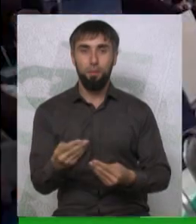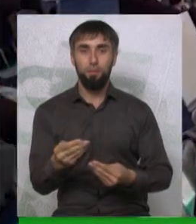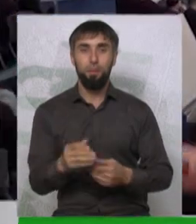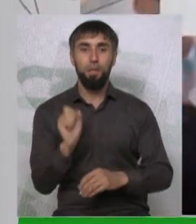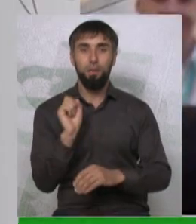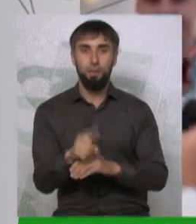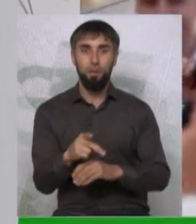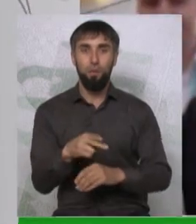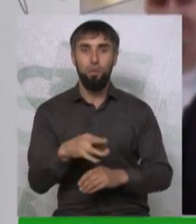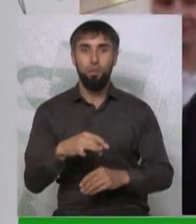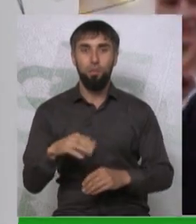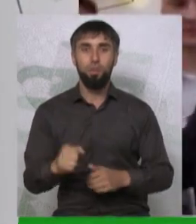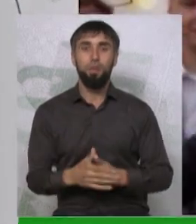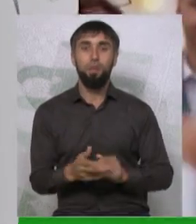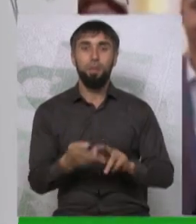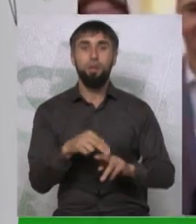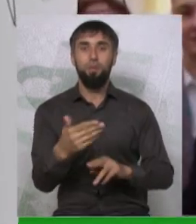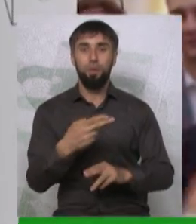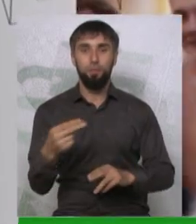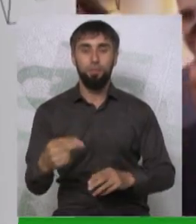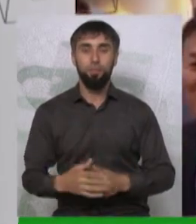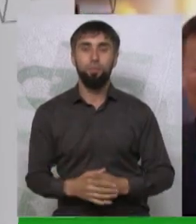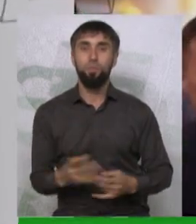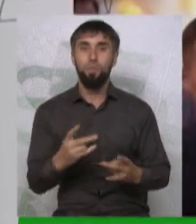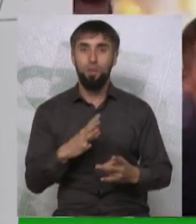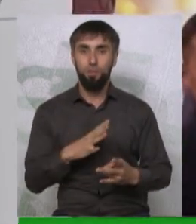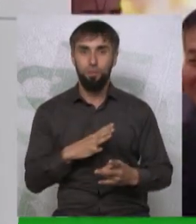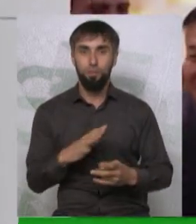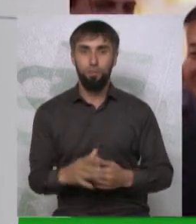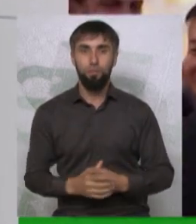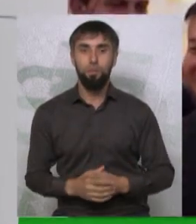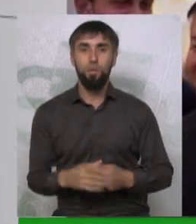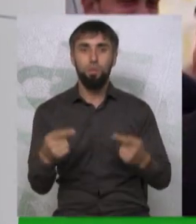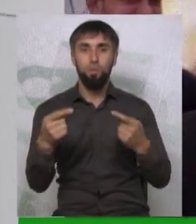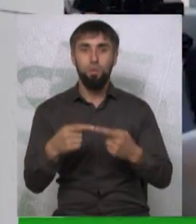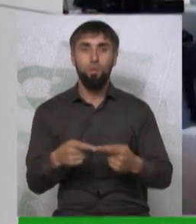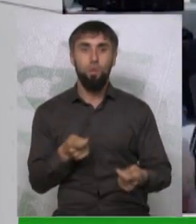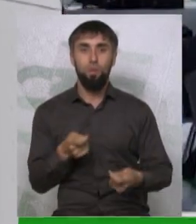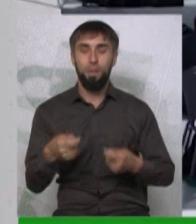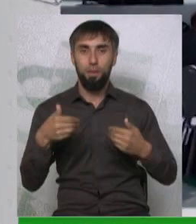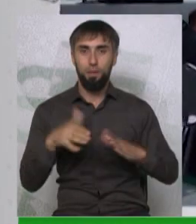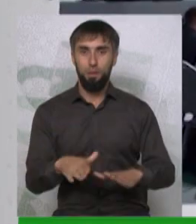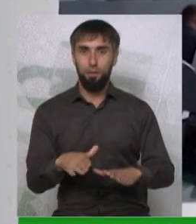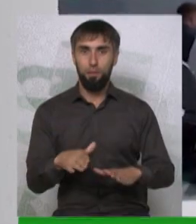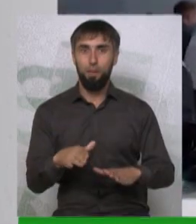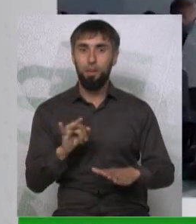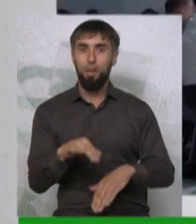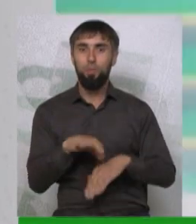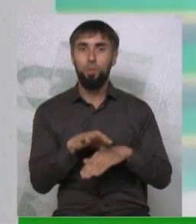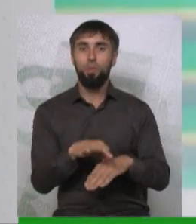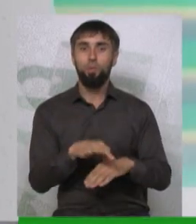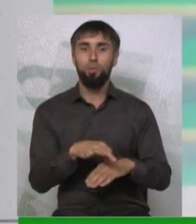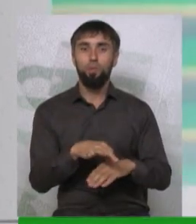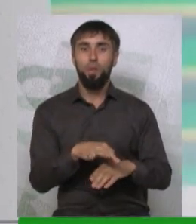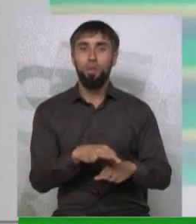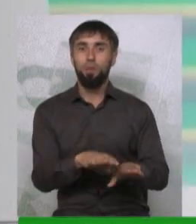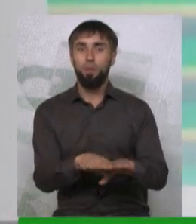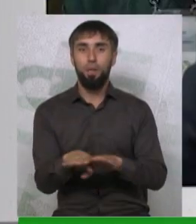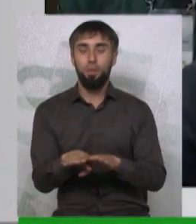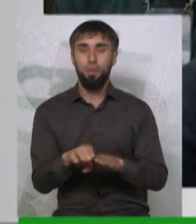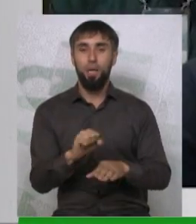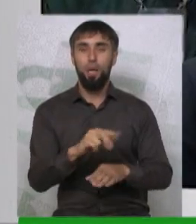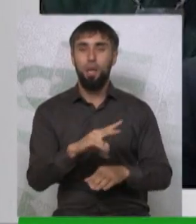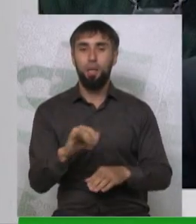задание конкурсантам именно этой тематики. Нужно было предложить конкретные управленческие решения, а также провести сравнение путем